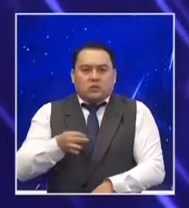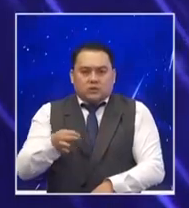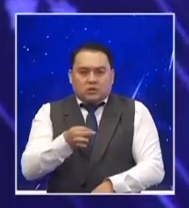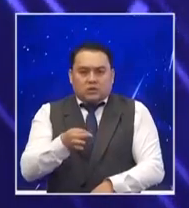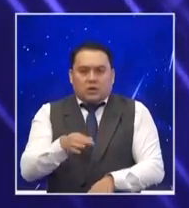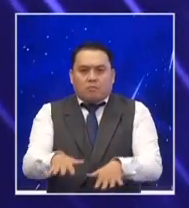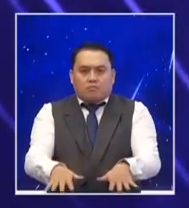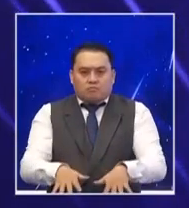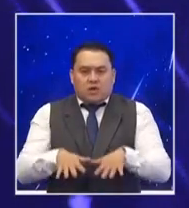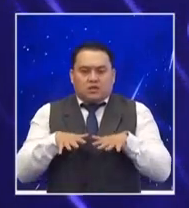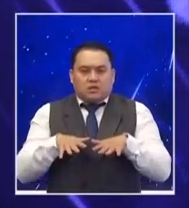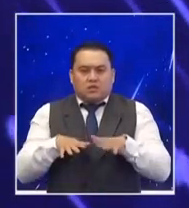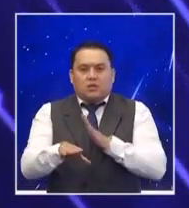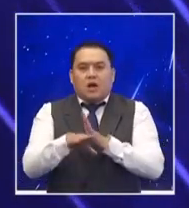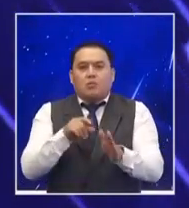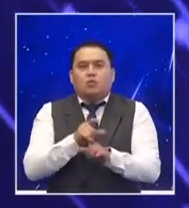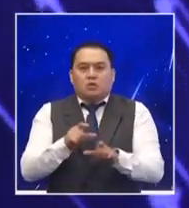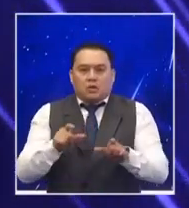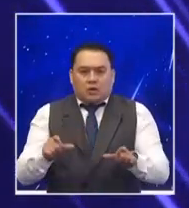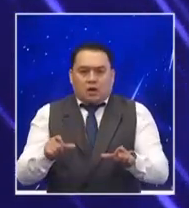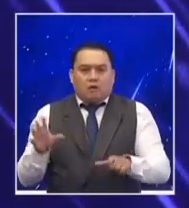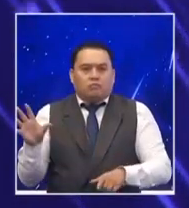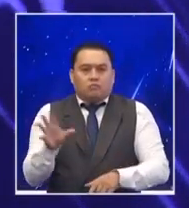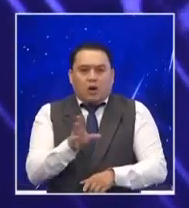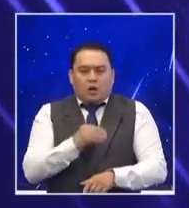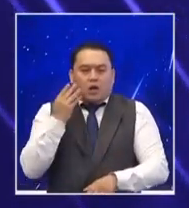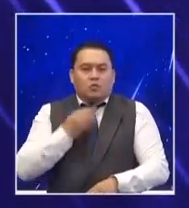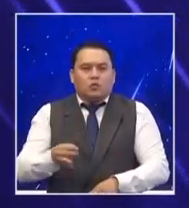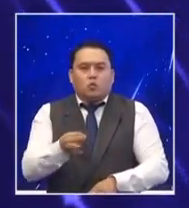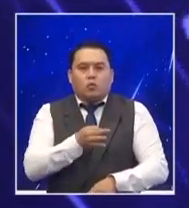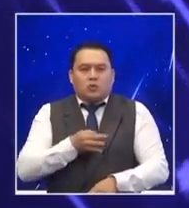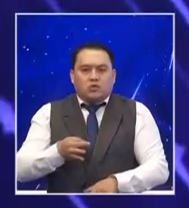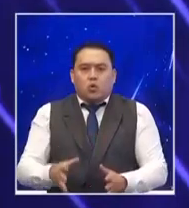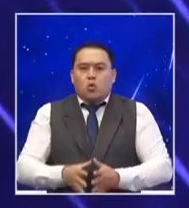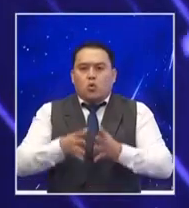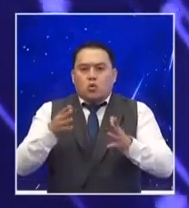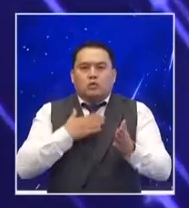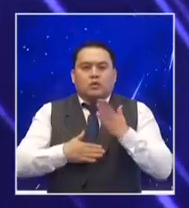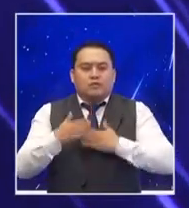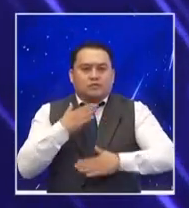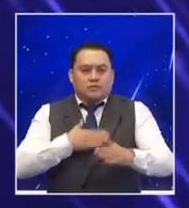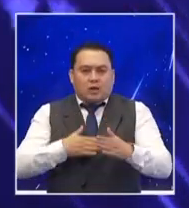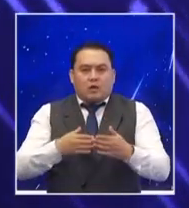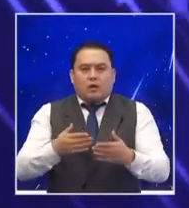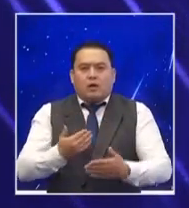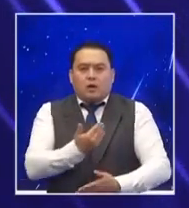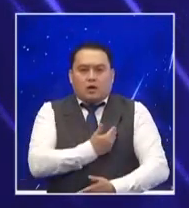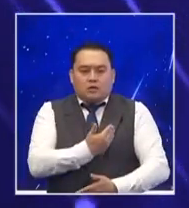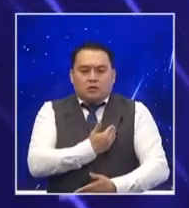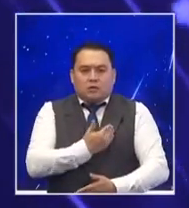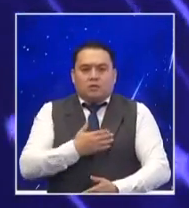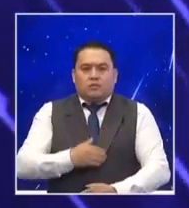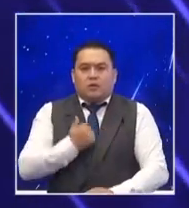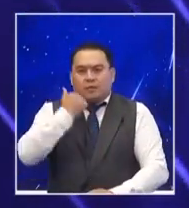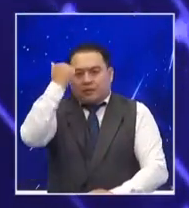облыстық мәслихаттың депутаттарына, барлық жетісу жұртшылығына үлкен ризашылығымды білдіріп тағы да бір басын